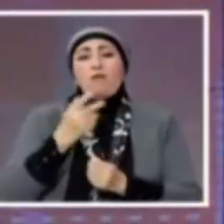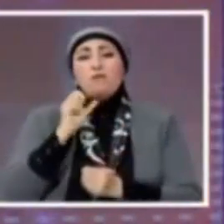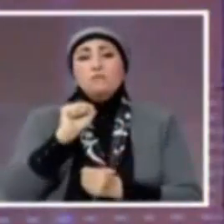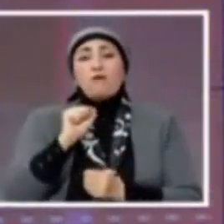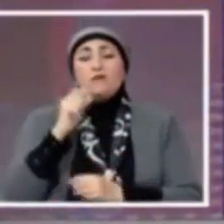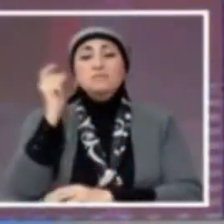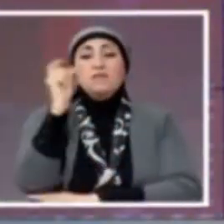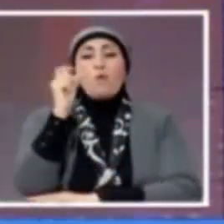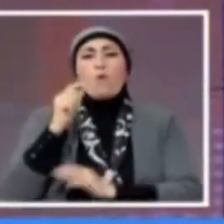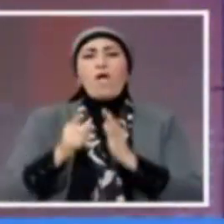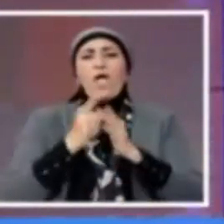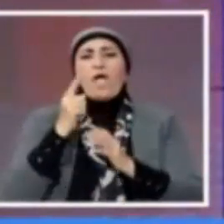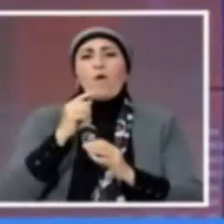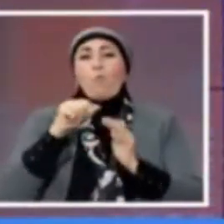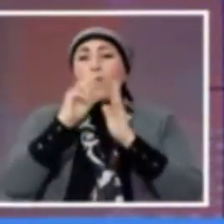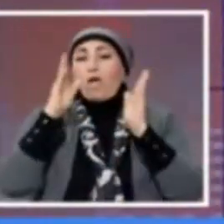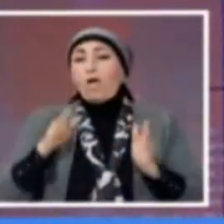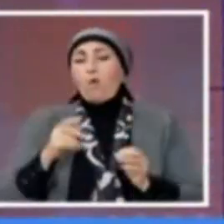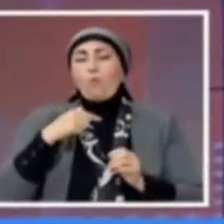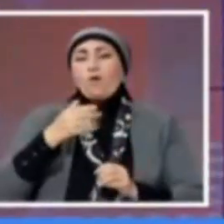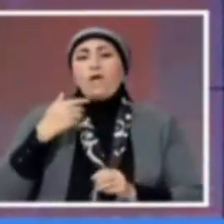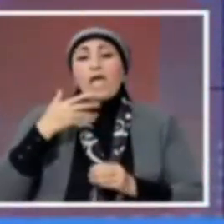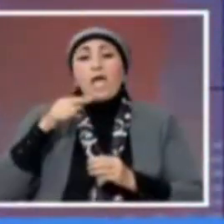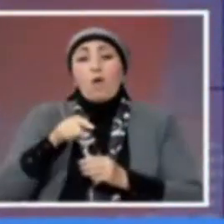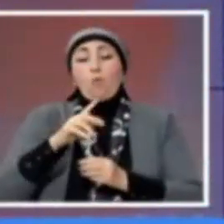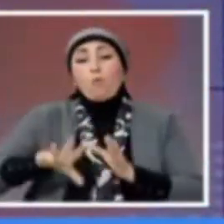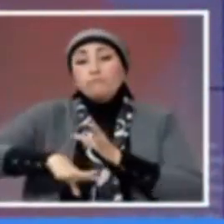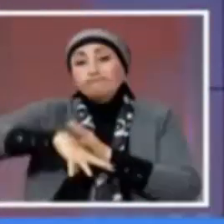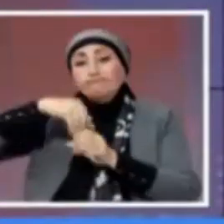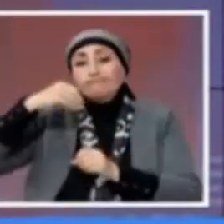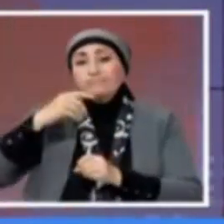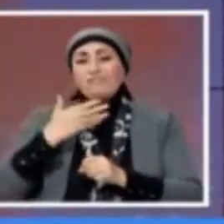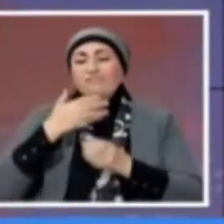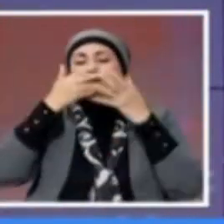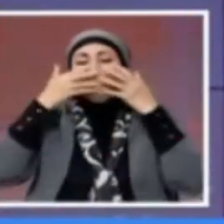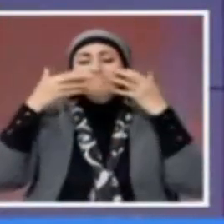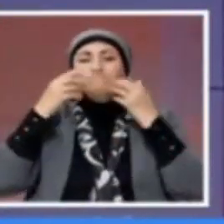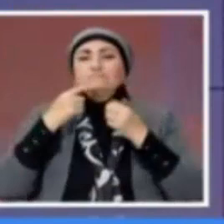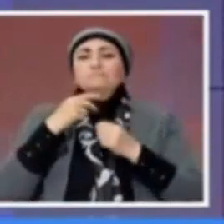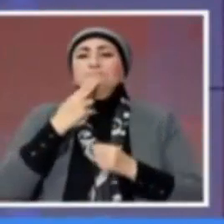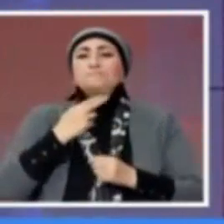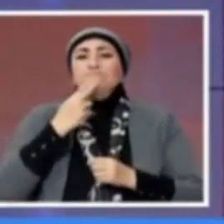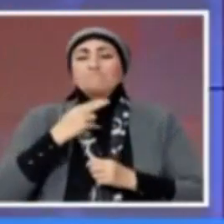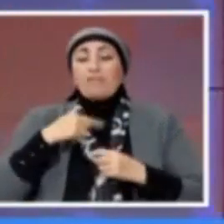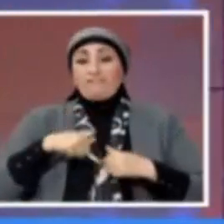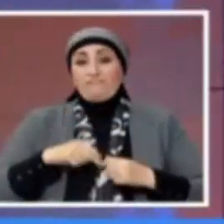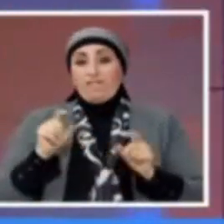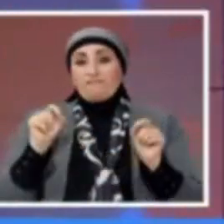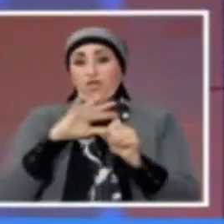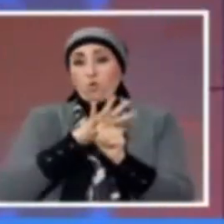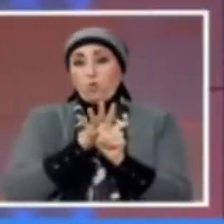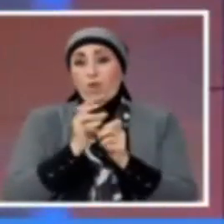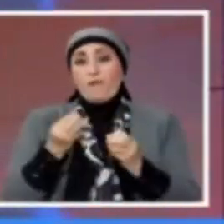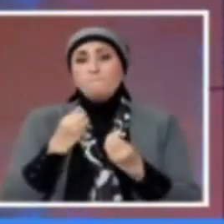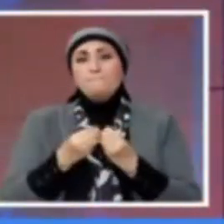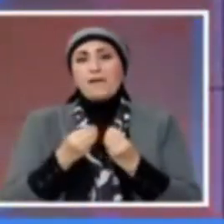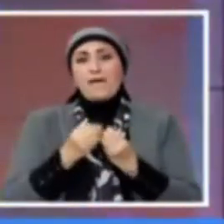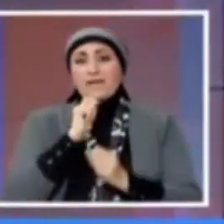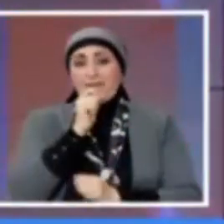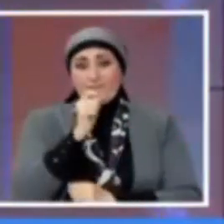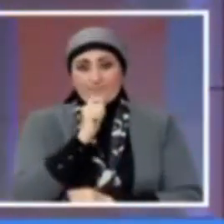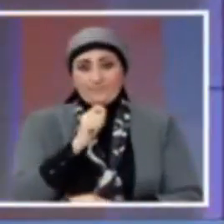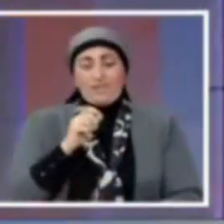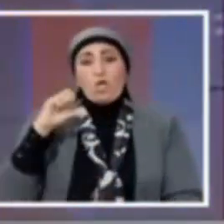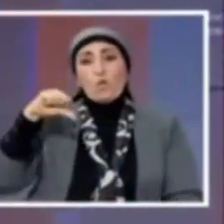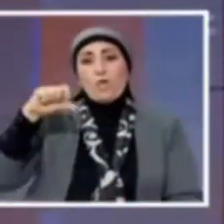الأوقاف أول كابينة تعقيم من إنتاجها لمواجهة انتشار فيروس كورونا. وللمزيد انضم إلينا مراسل